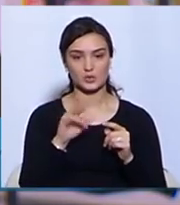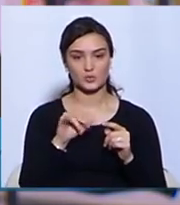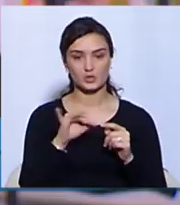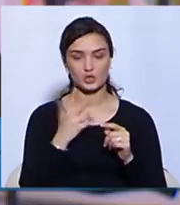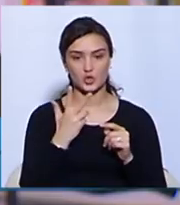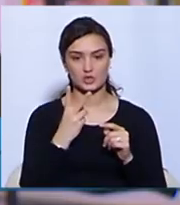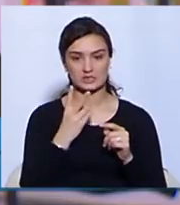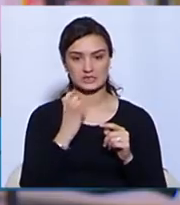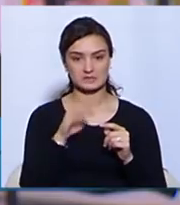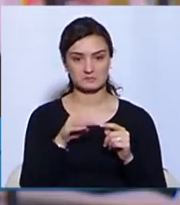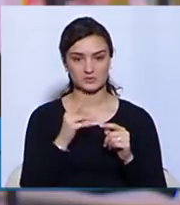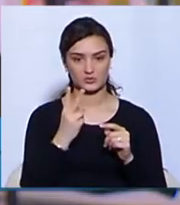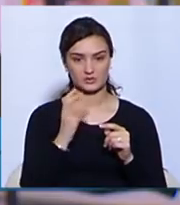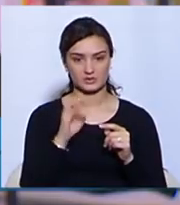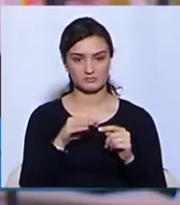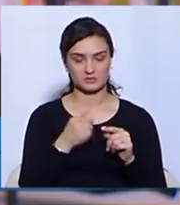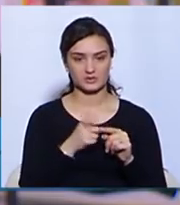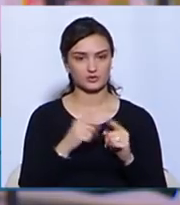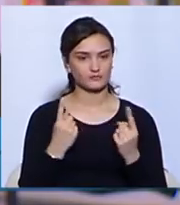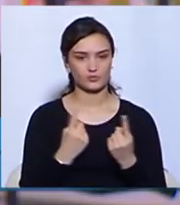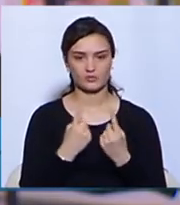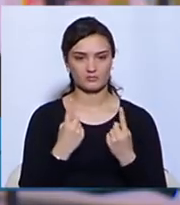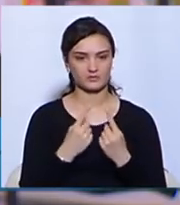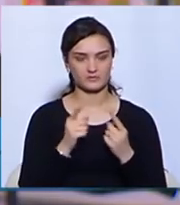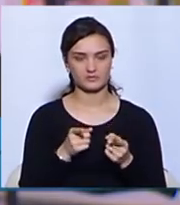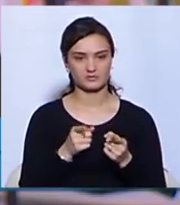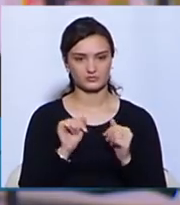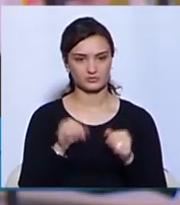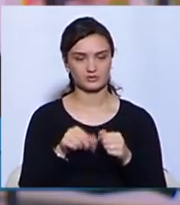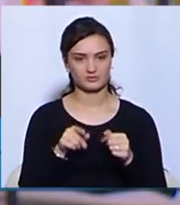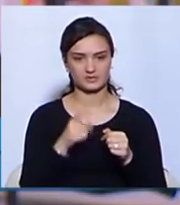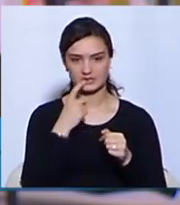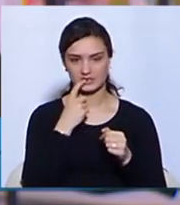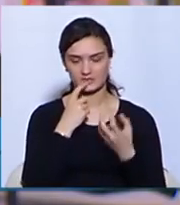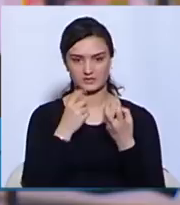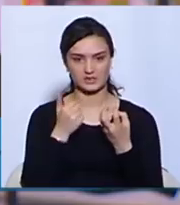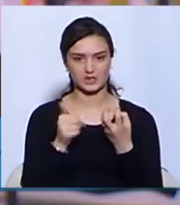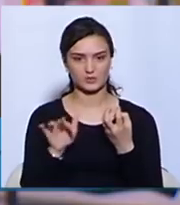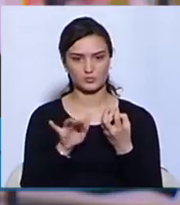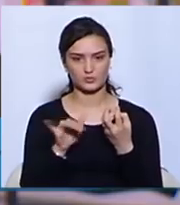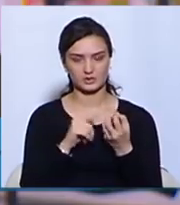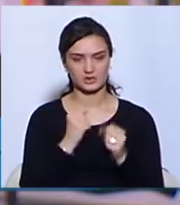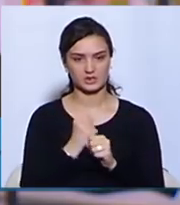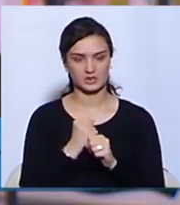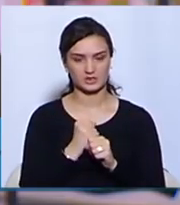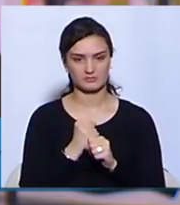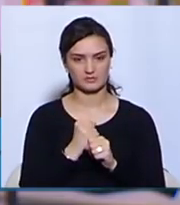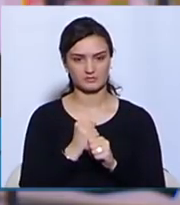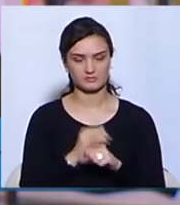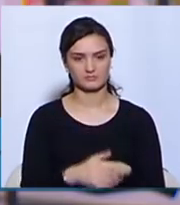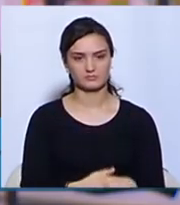2 სანტიმეტრიანი, ხო, რომელიც ძალიან ჩვეულებრივი ამბავია და საკვერცხის კარგ ფუნქციონირებაზე მიუთითებს,